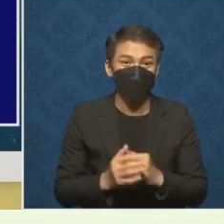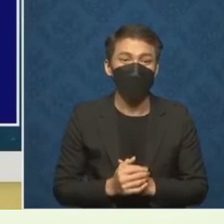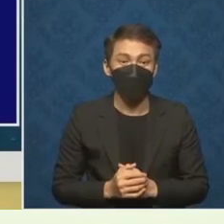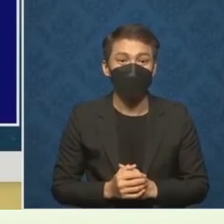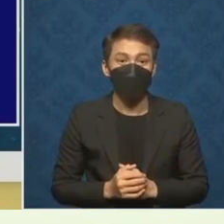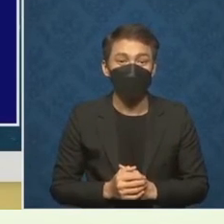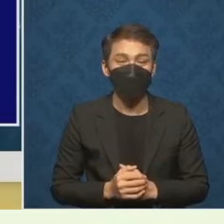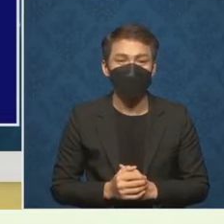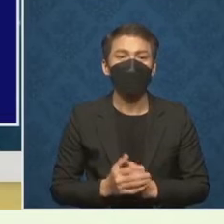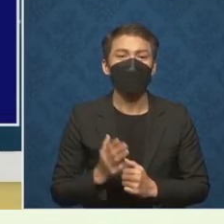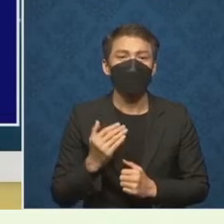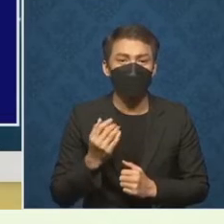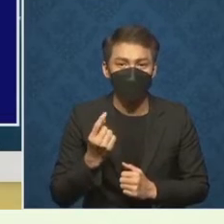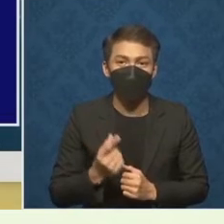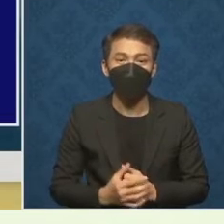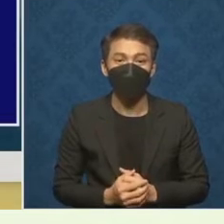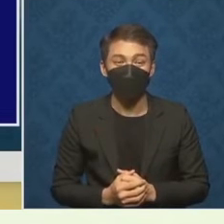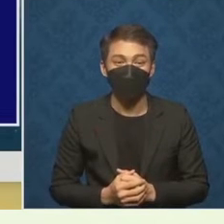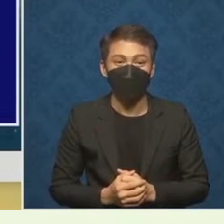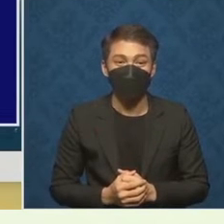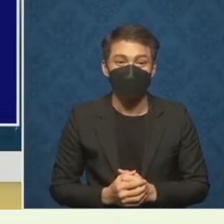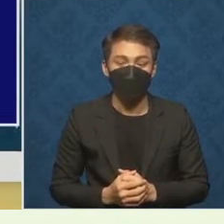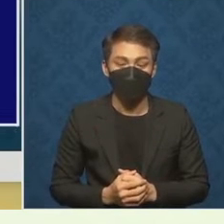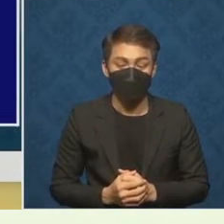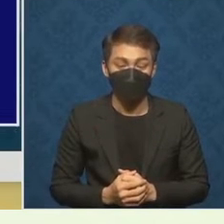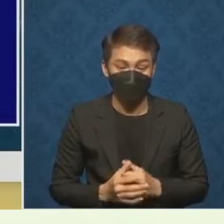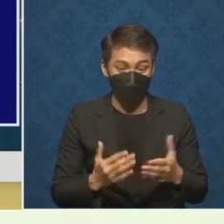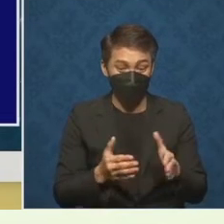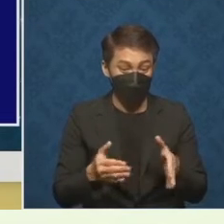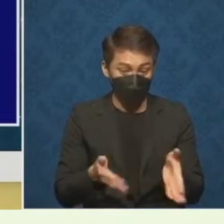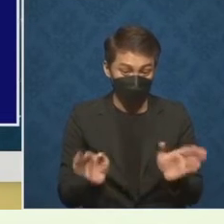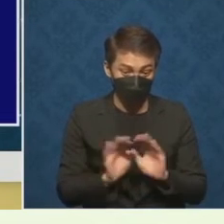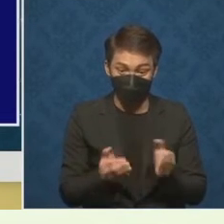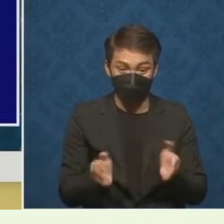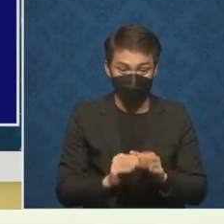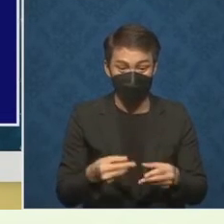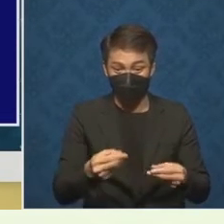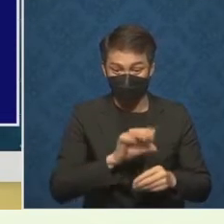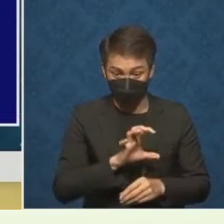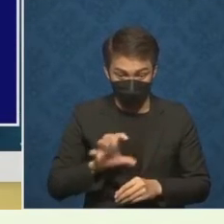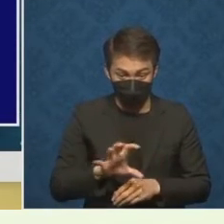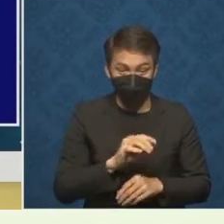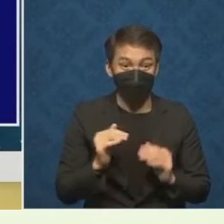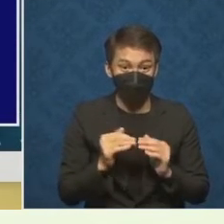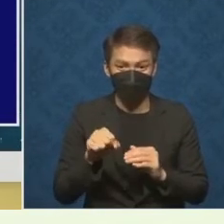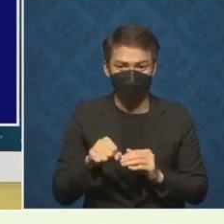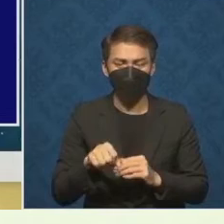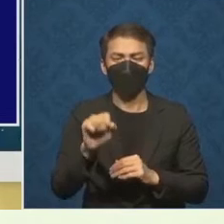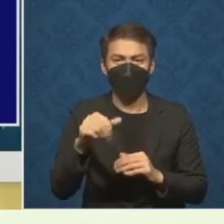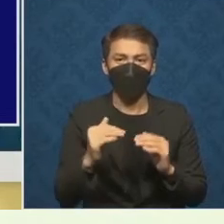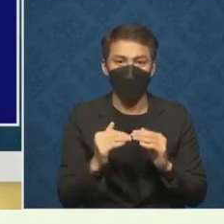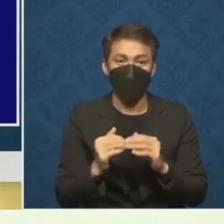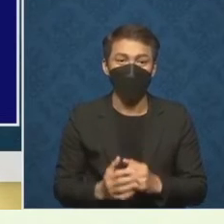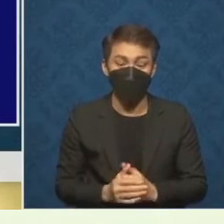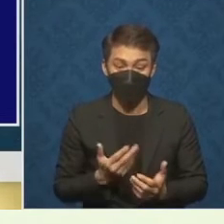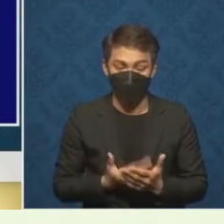หรอแล้วในบ้านได้กันทุกคนเลยเหรอ ได้ทุกคนค ่ ะ อ๋อแล้วเงินไว้ไหนคะไปเก็บไ